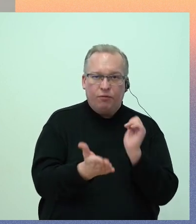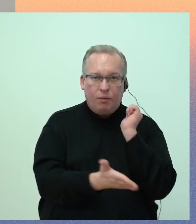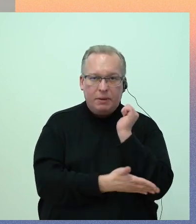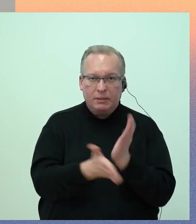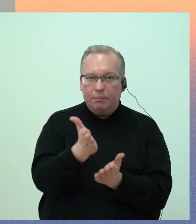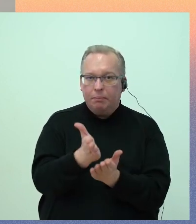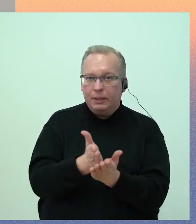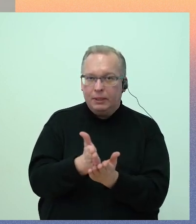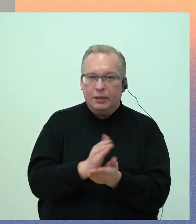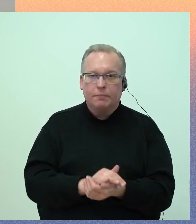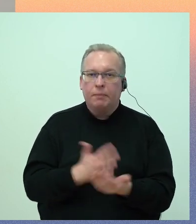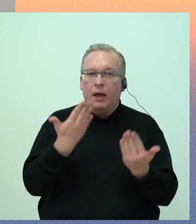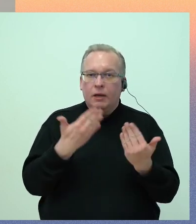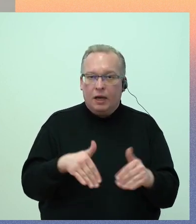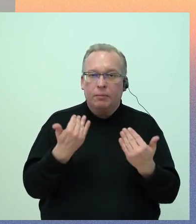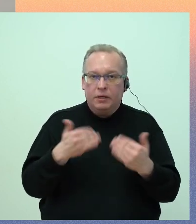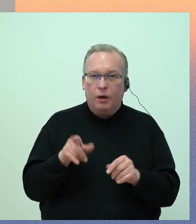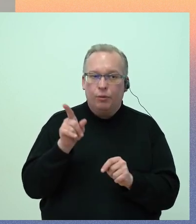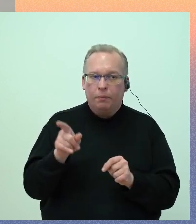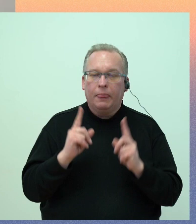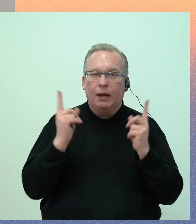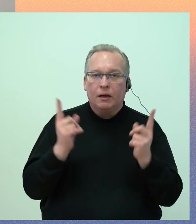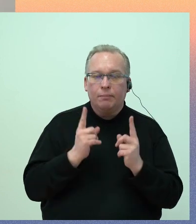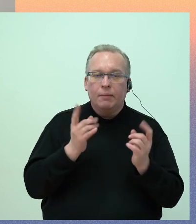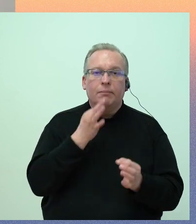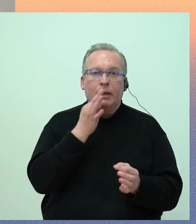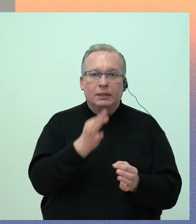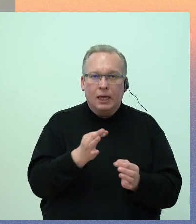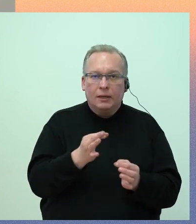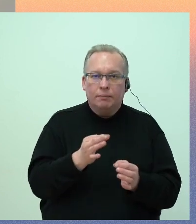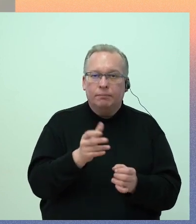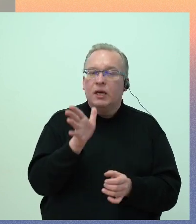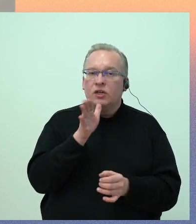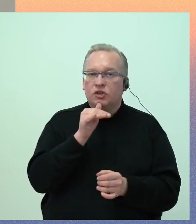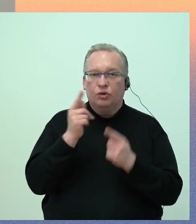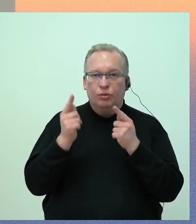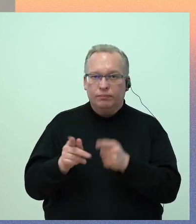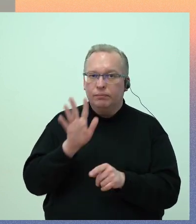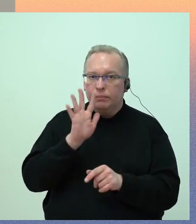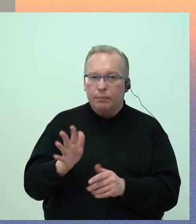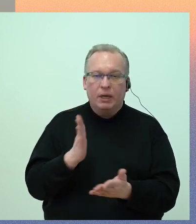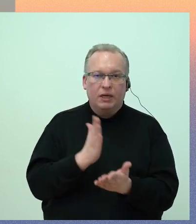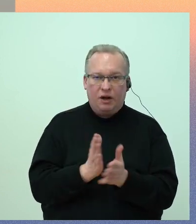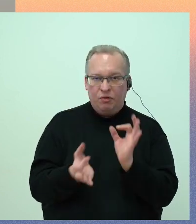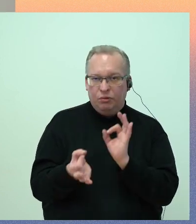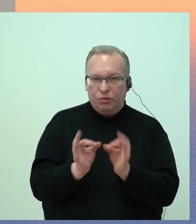paskutinės patirties. Kaip jau Ramintas pasakė, antisemitizmas visame pasaulyje tampa